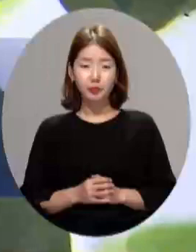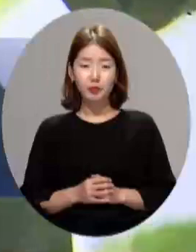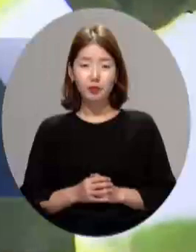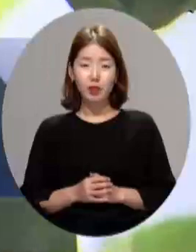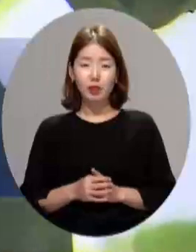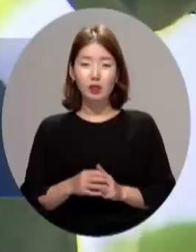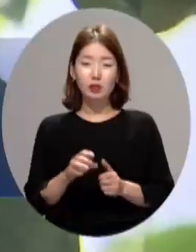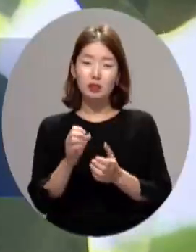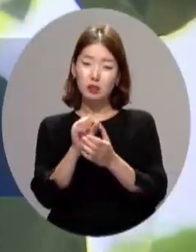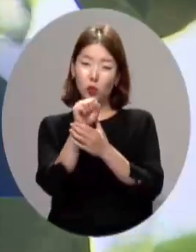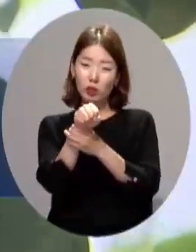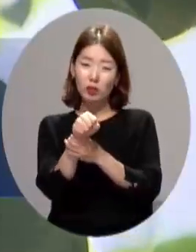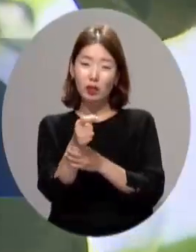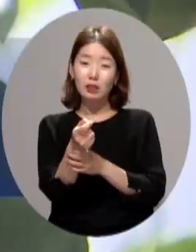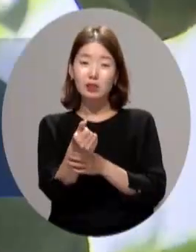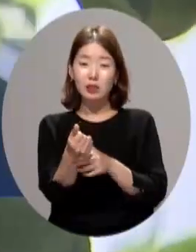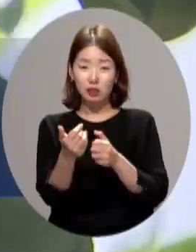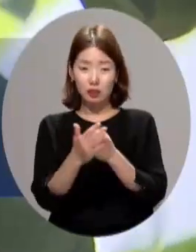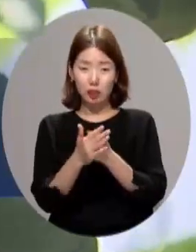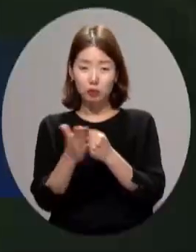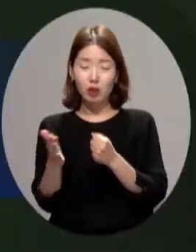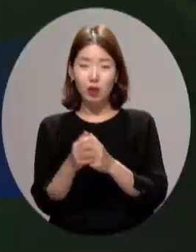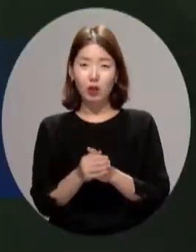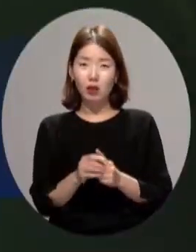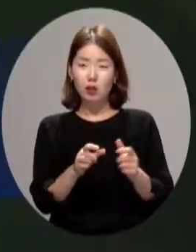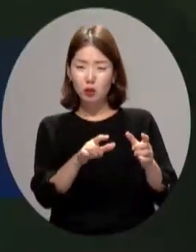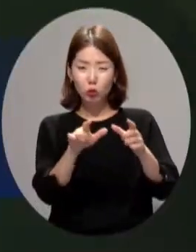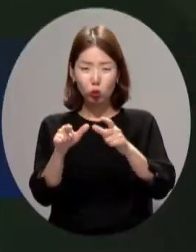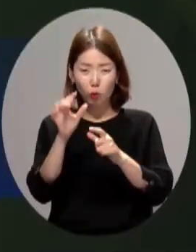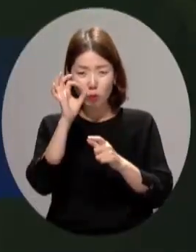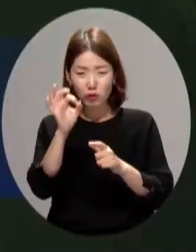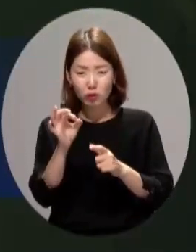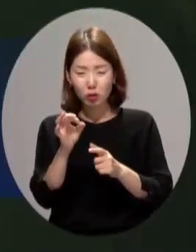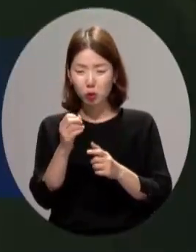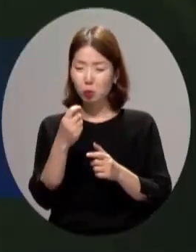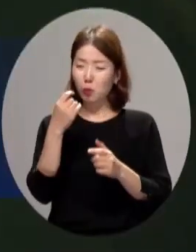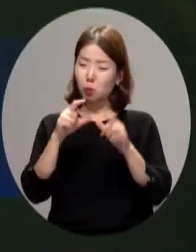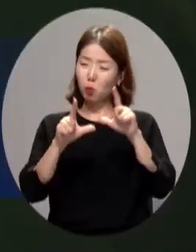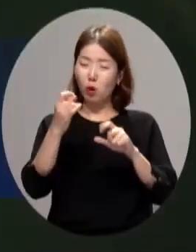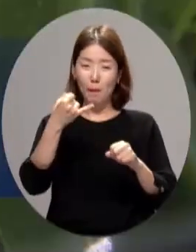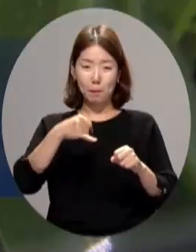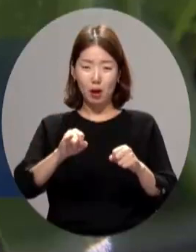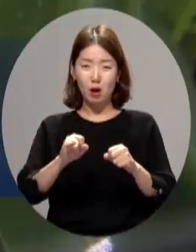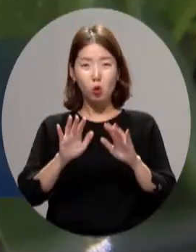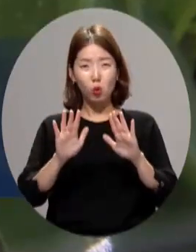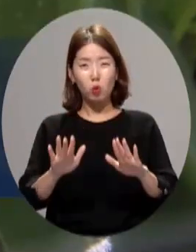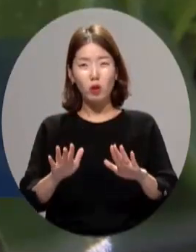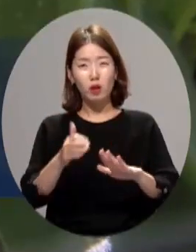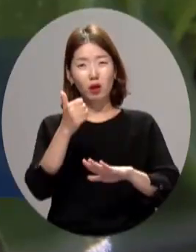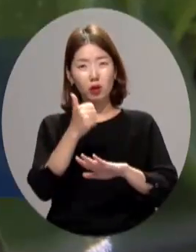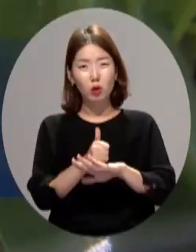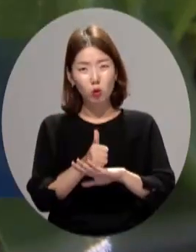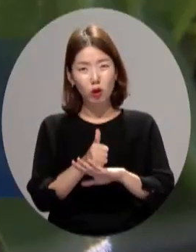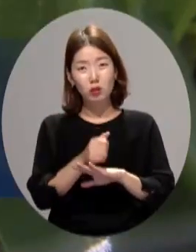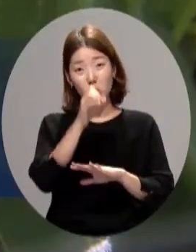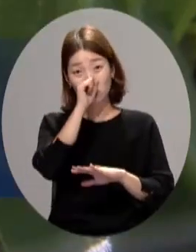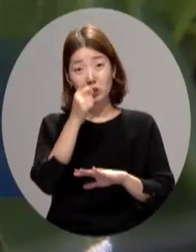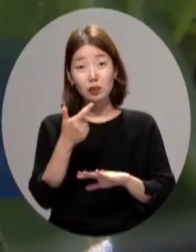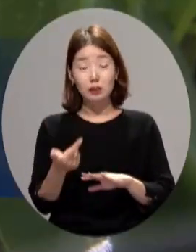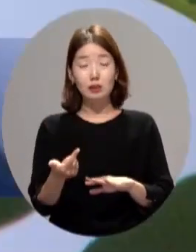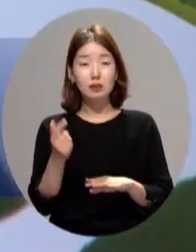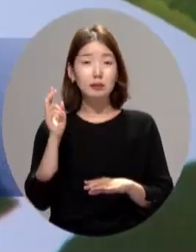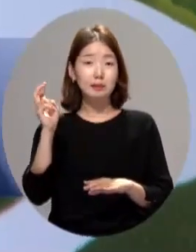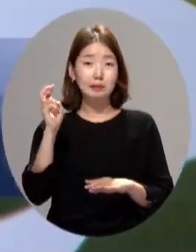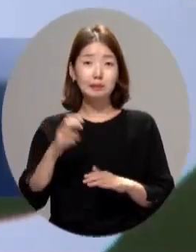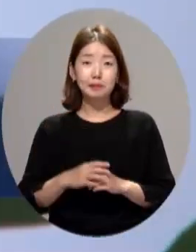굉장히 작았거든요. 가죽 상태가 좋았던 것들 중에서도 기형과가 굉장히 많아가지고 올해 좀 상품성이 좋지 않는 것으로 저희가